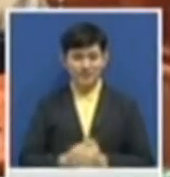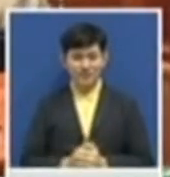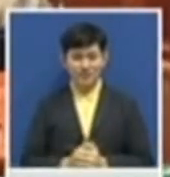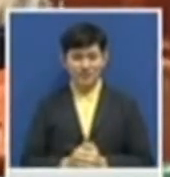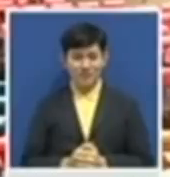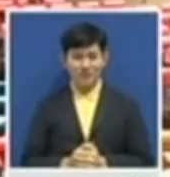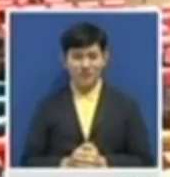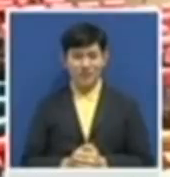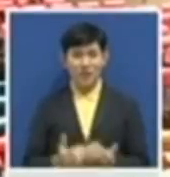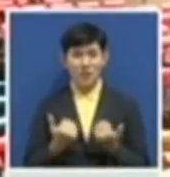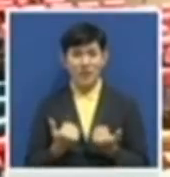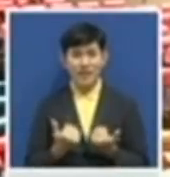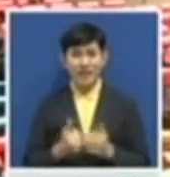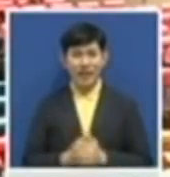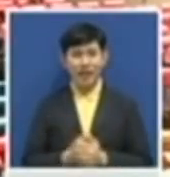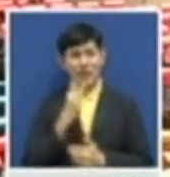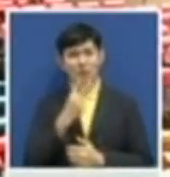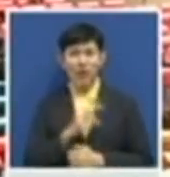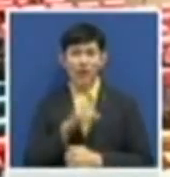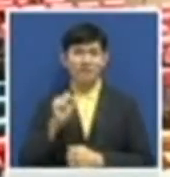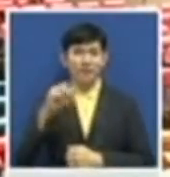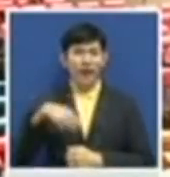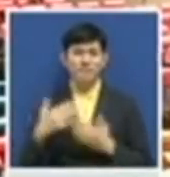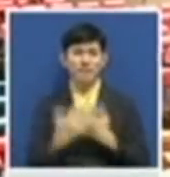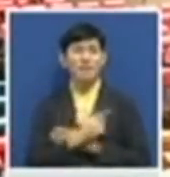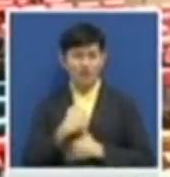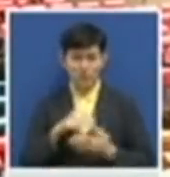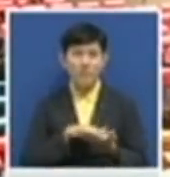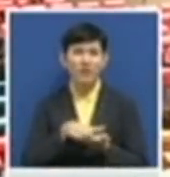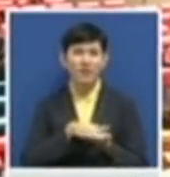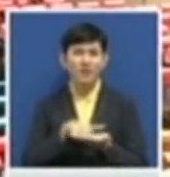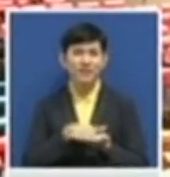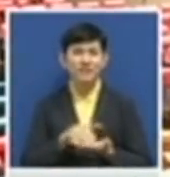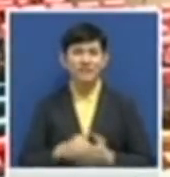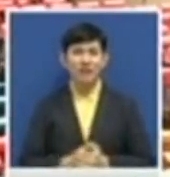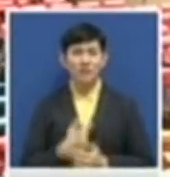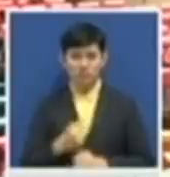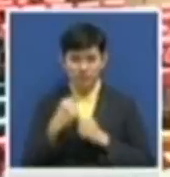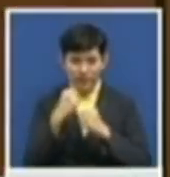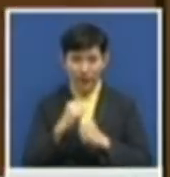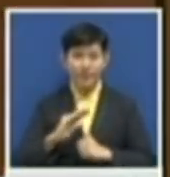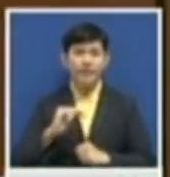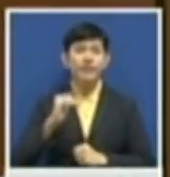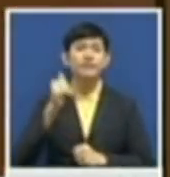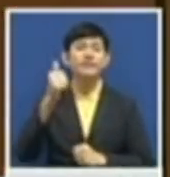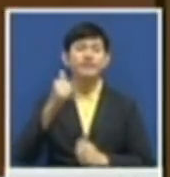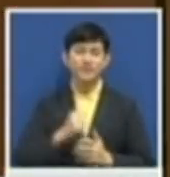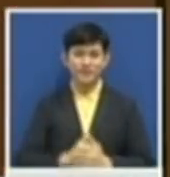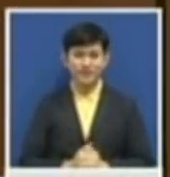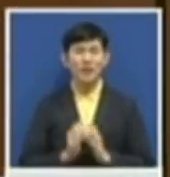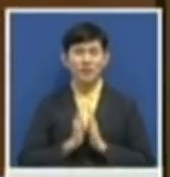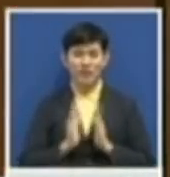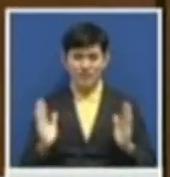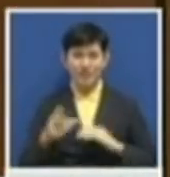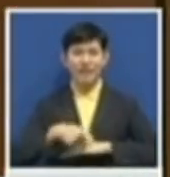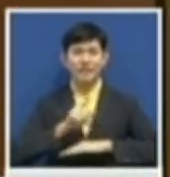แบบนี้กลางสภาว่าภาษีจากคนจนเนี่ยไม่เคยเก็บได้เลยสักบาทนะครับจริงๆคนจนไม่ควรจะเป็นเป้าหมายที่ท่านจะเล็งเก็บภาษีอยู่แล้วด้วยซ้ำผมก็ไม่เข้าใจว่าท